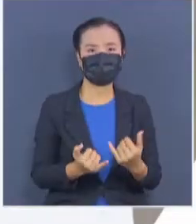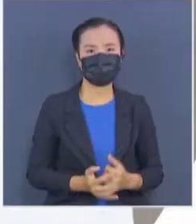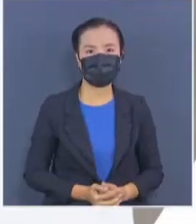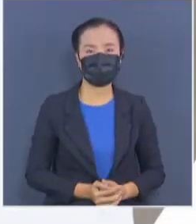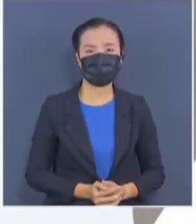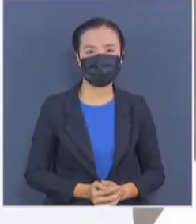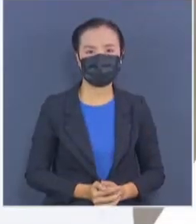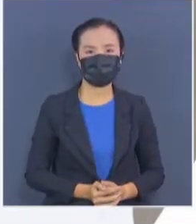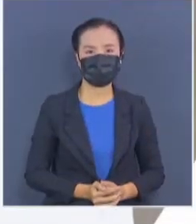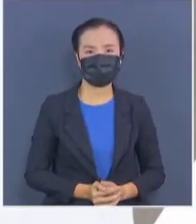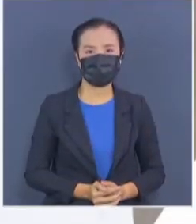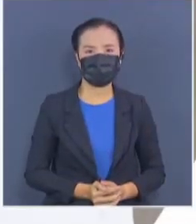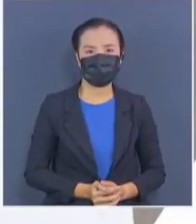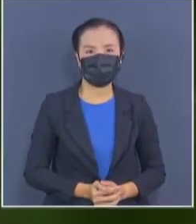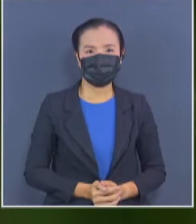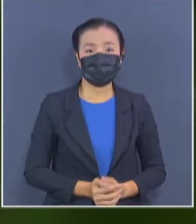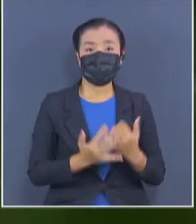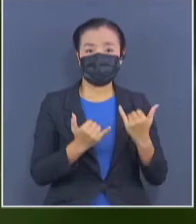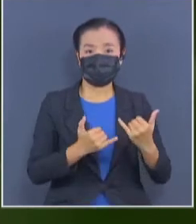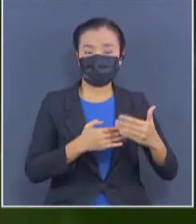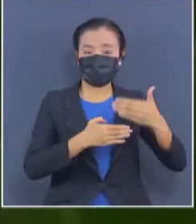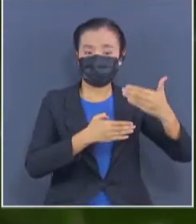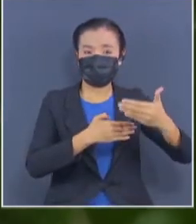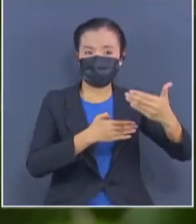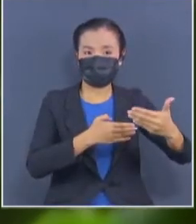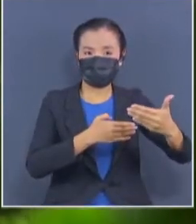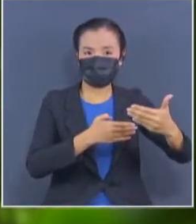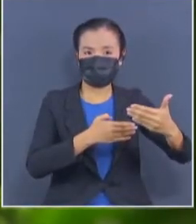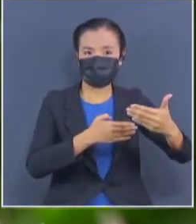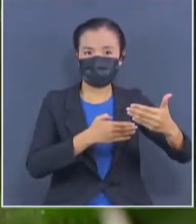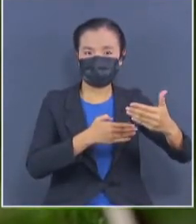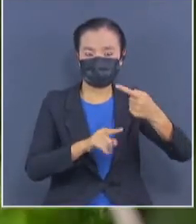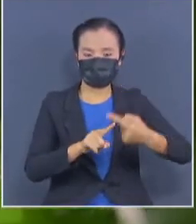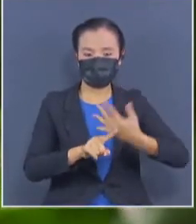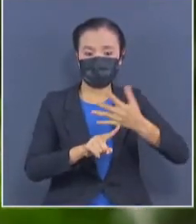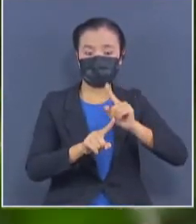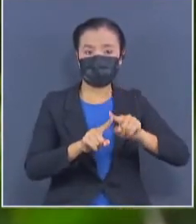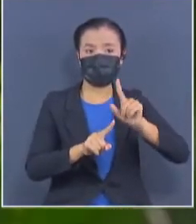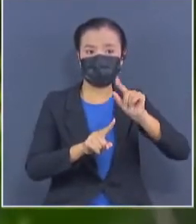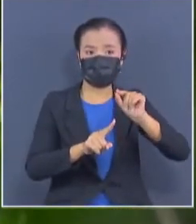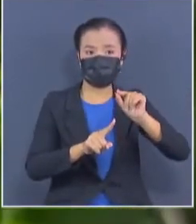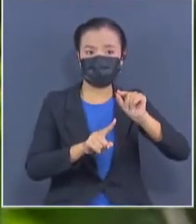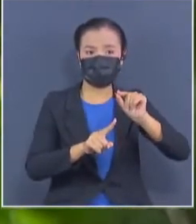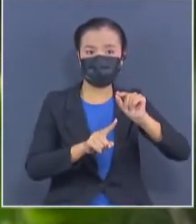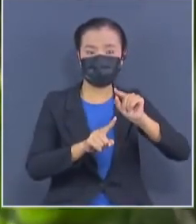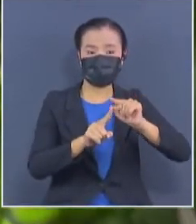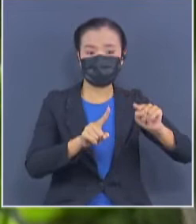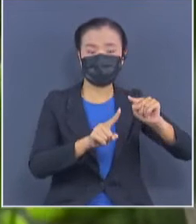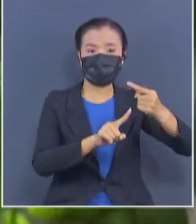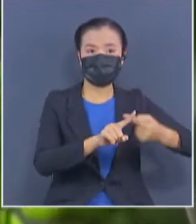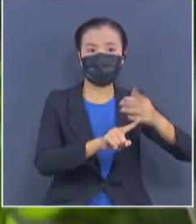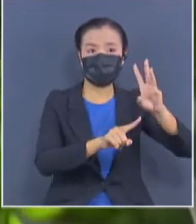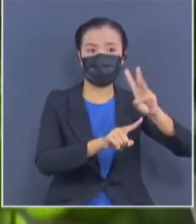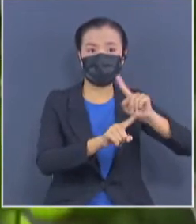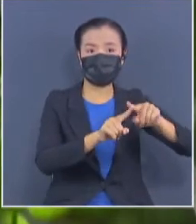ก็เป็นอันว่าวันนี้เป็นต้นไปนะครับ20พฤษภาคมถึง 19มิถุนายน 1เดือนเต็ม